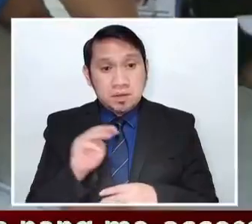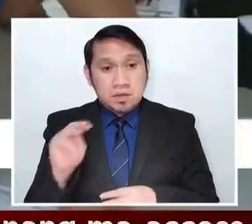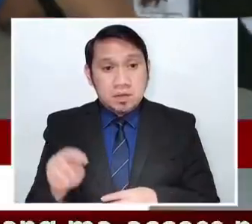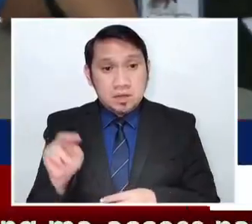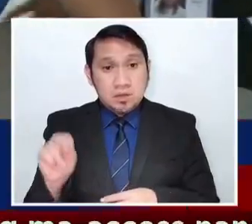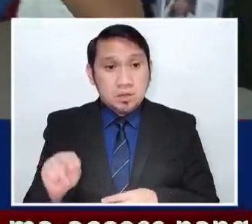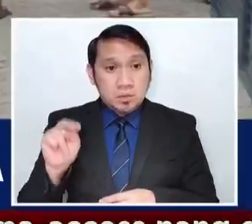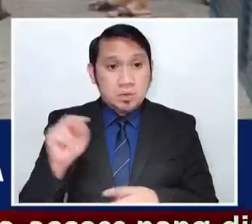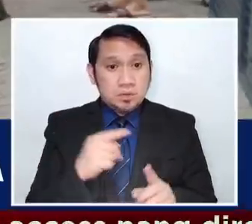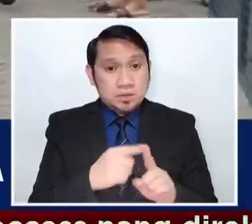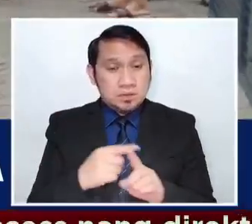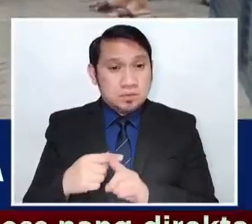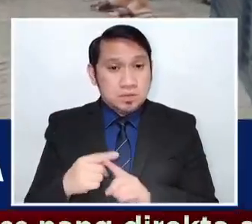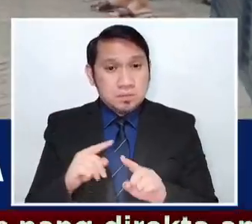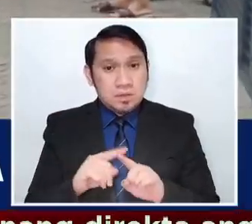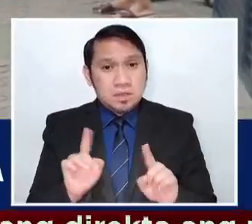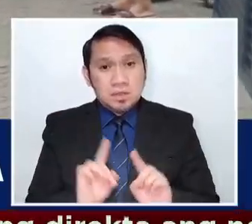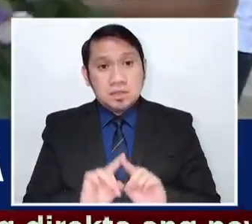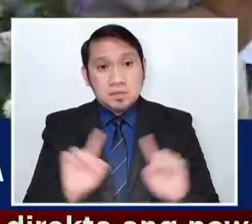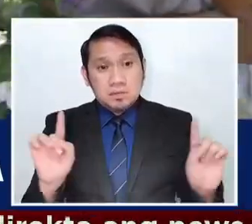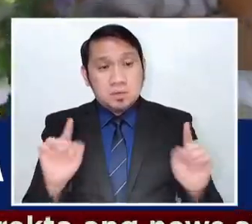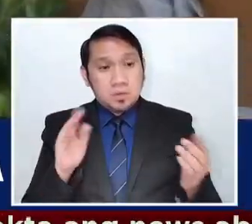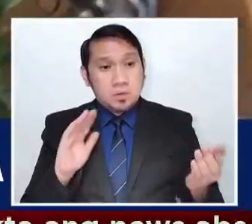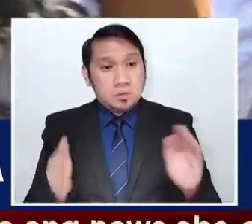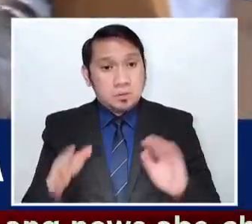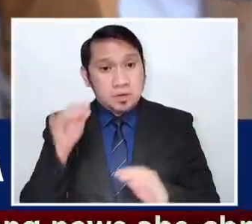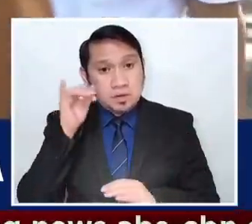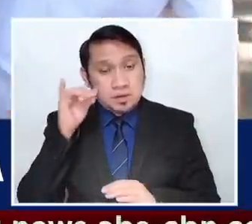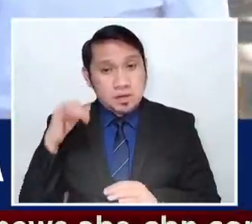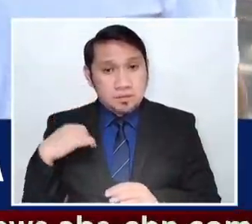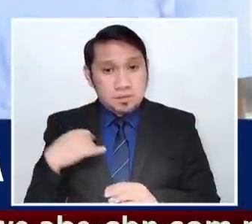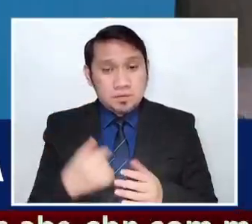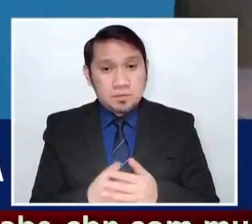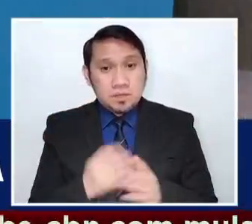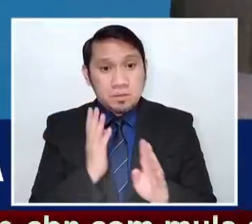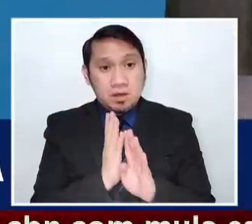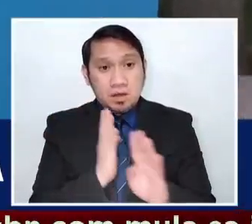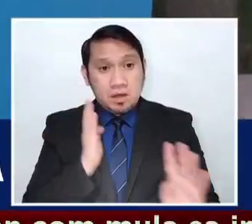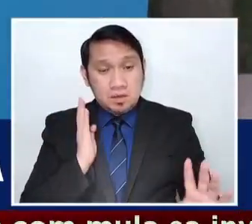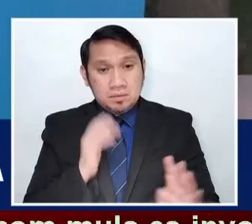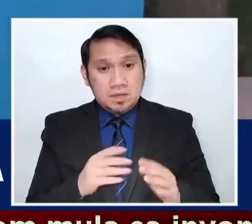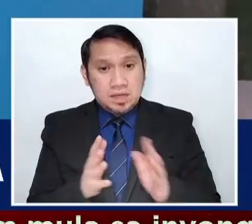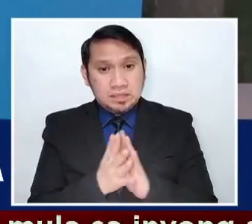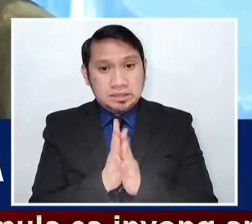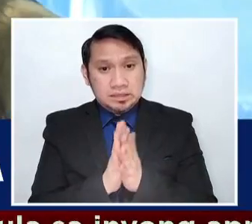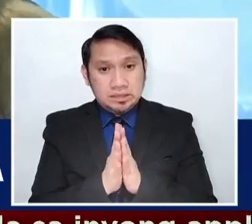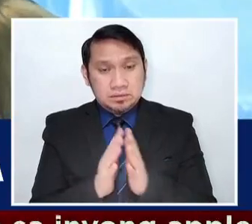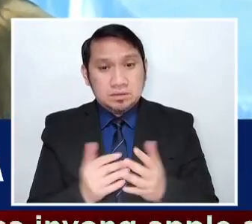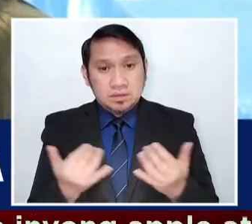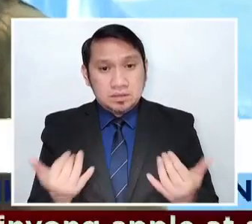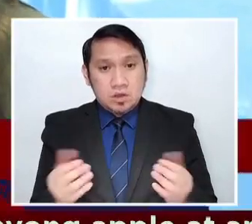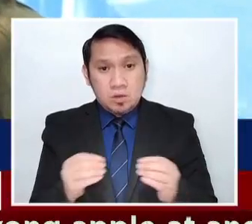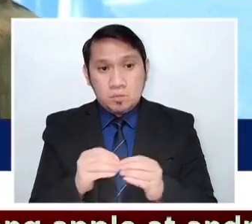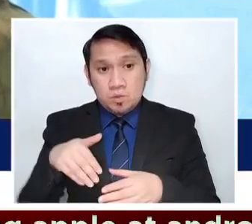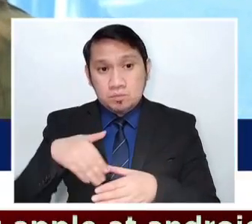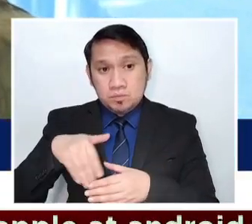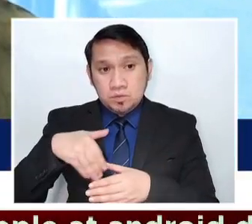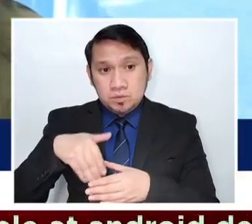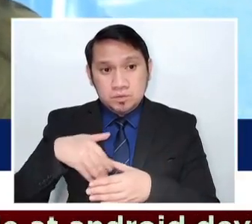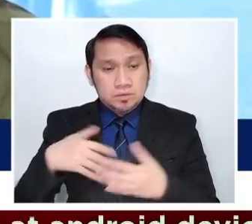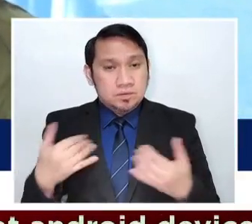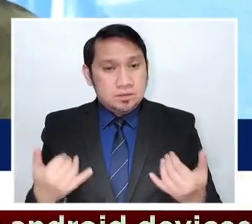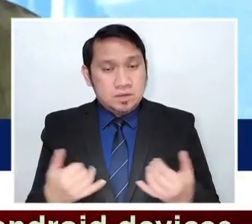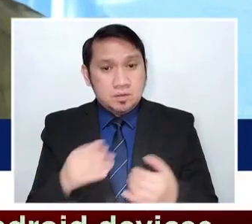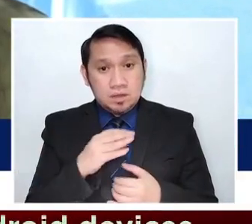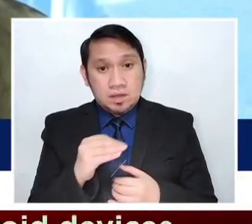pero malayo na ang sitwasyon kumpara kahapon na mahaba ang pila at siksikan. Medyo maluwag na siya ngayon.